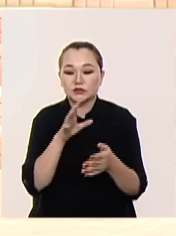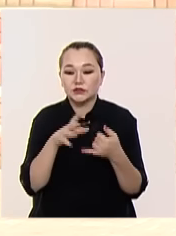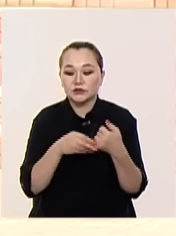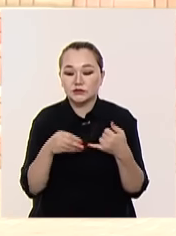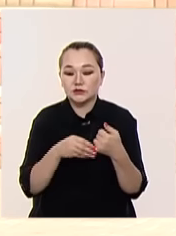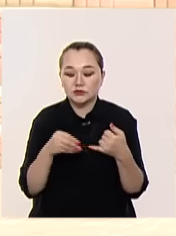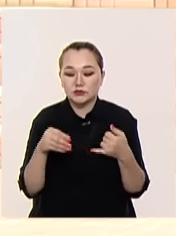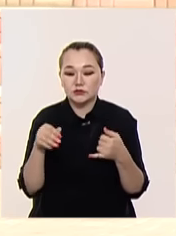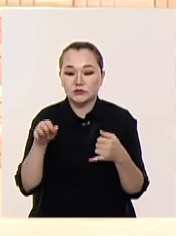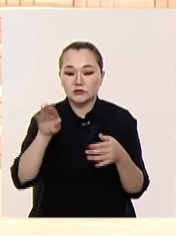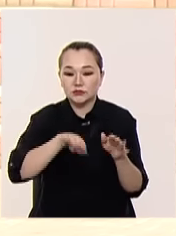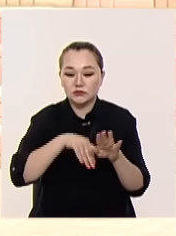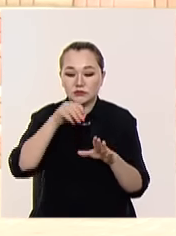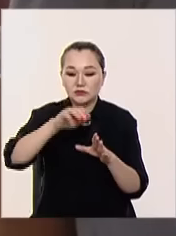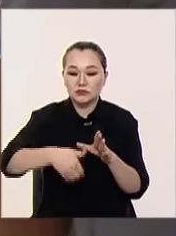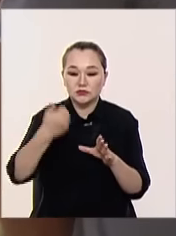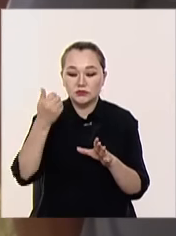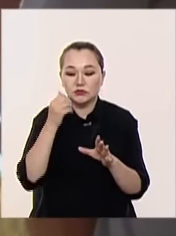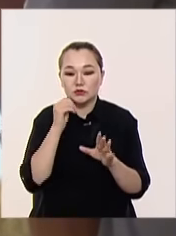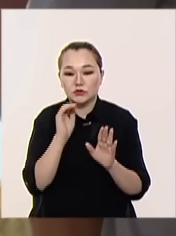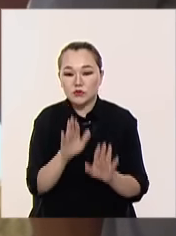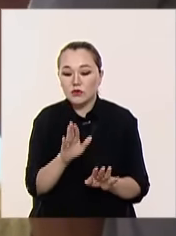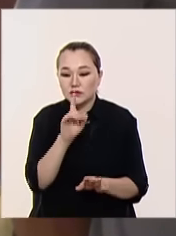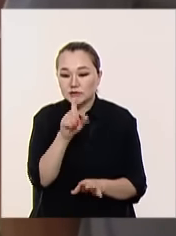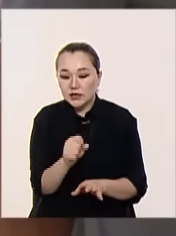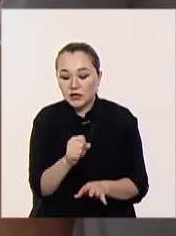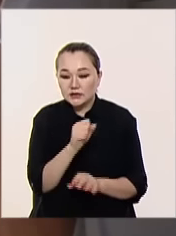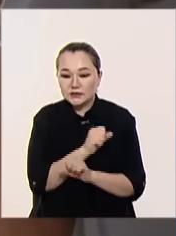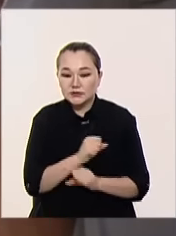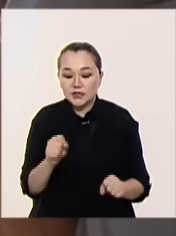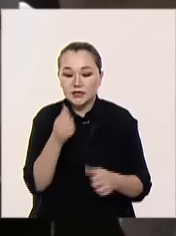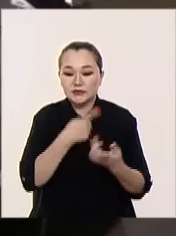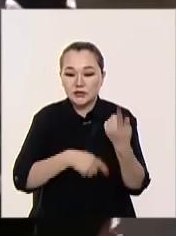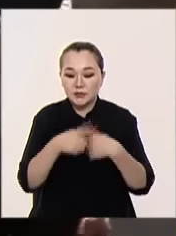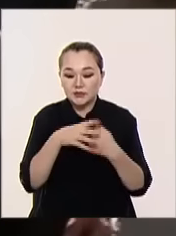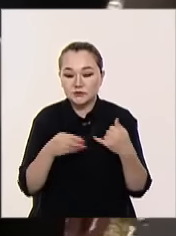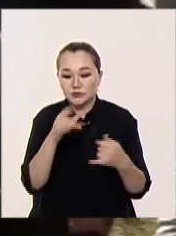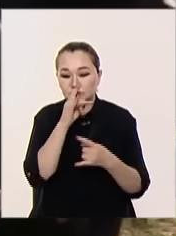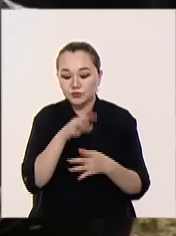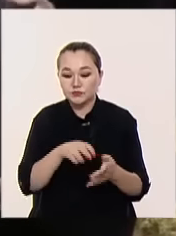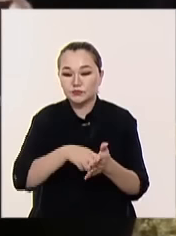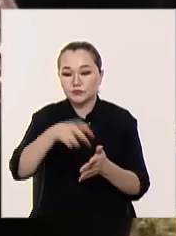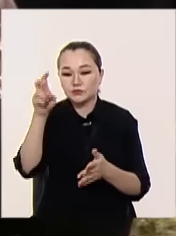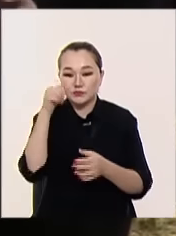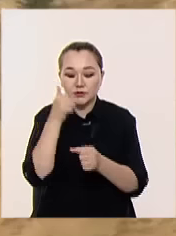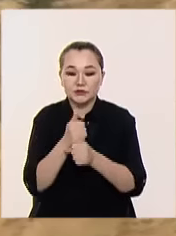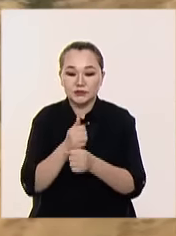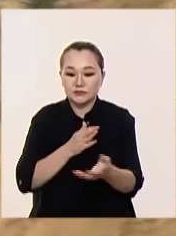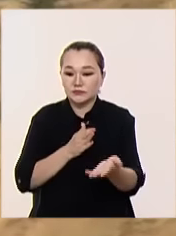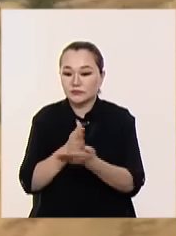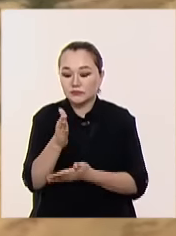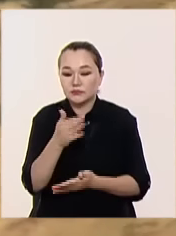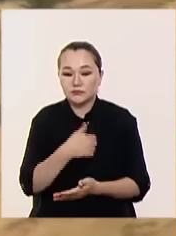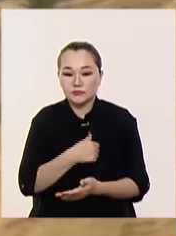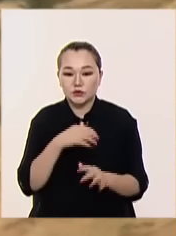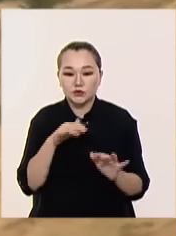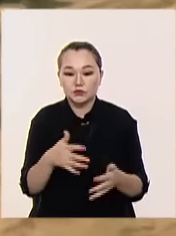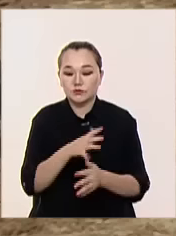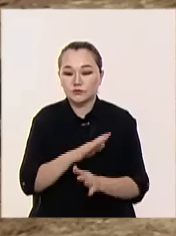жердің қыртысын қазған үшін ғана. Ауыл жұрты жайылымымыз қайтарылмаса, арызымызды президентке арқалап барудан тайынбаймыз деп